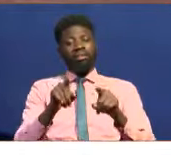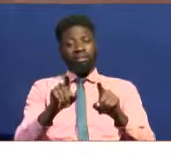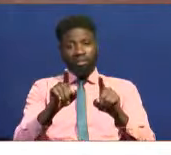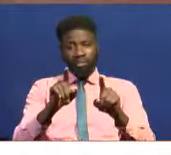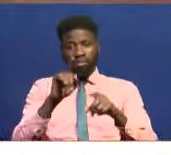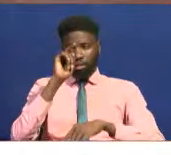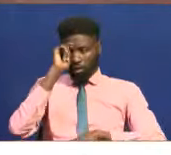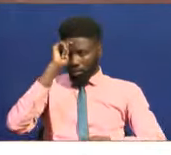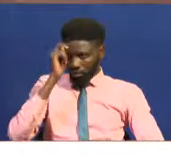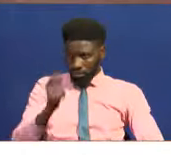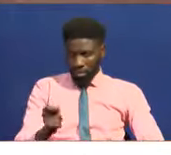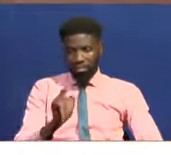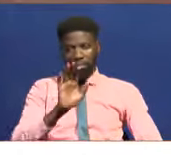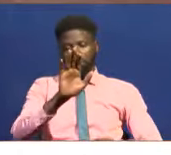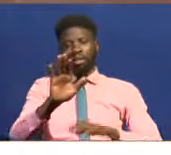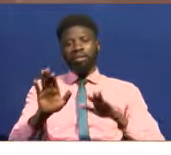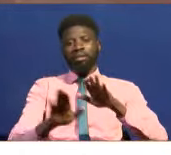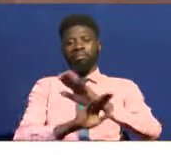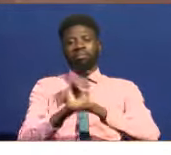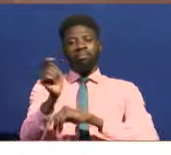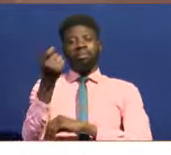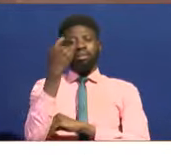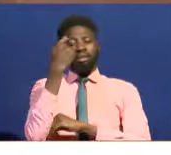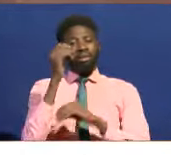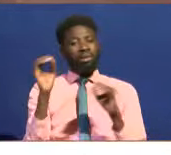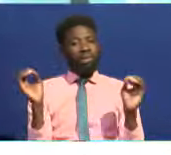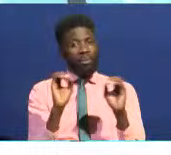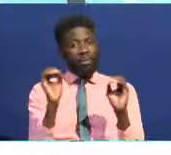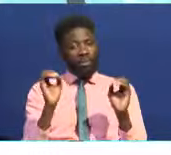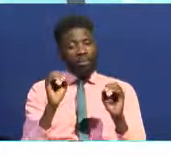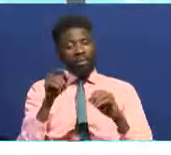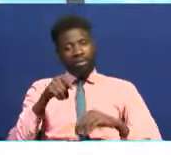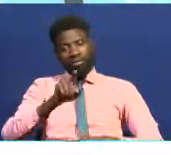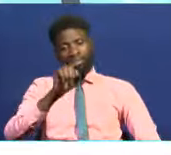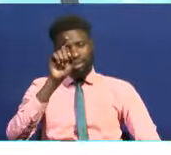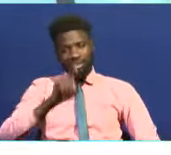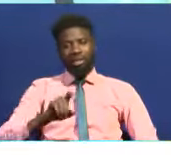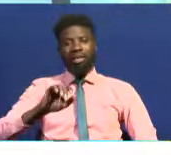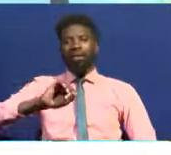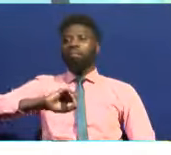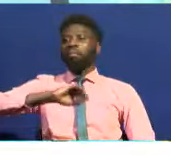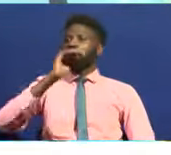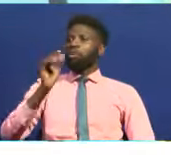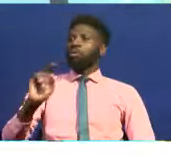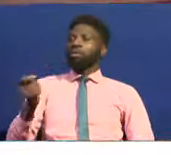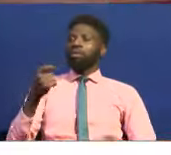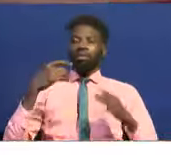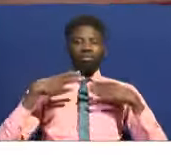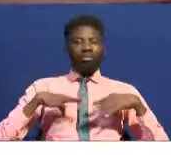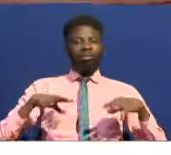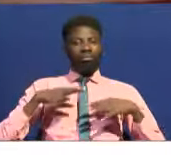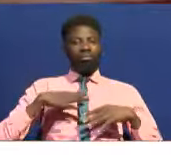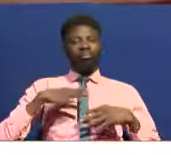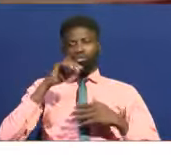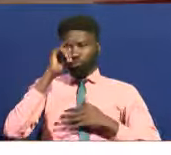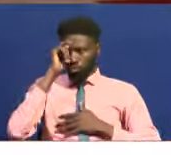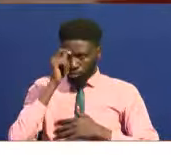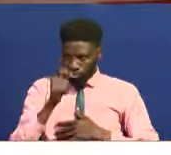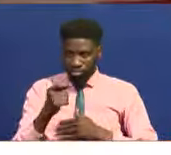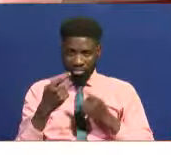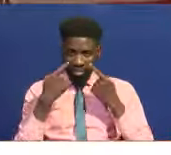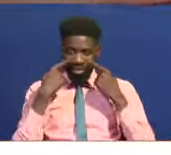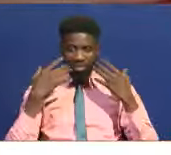naibu wako, patia watu wa mulima heshima. Umeona watu wamezunguka wakichukua